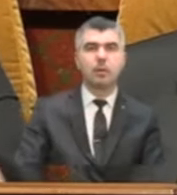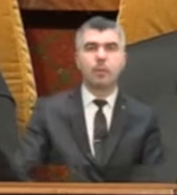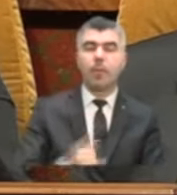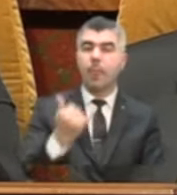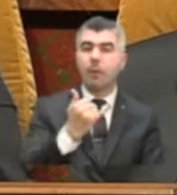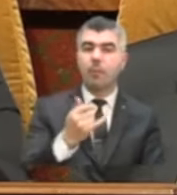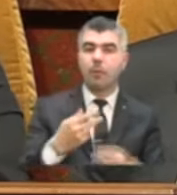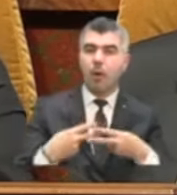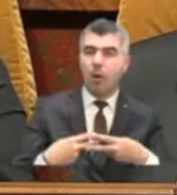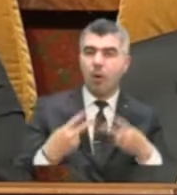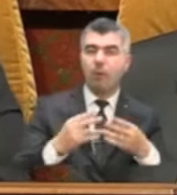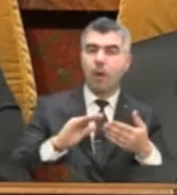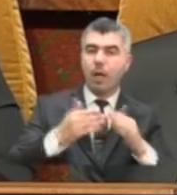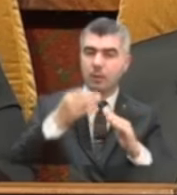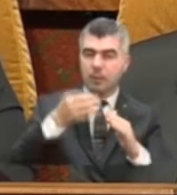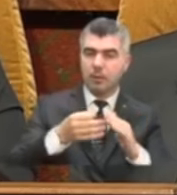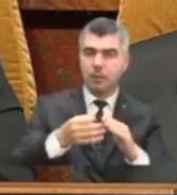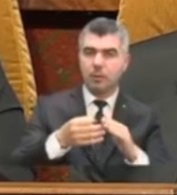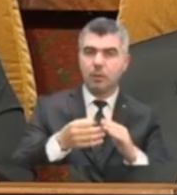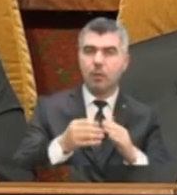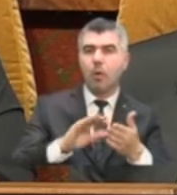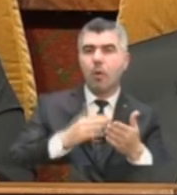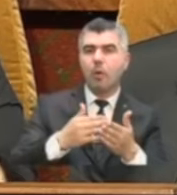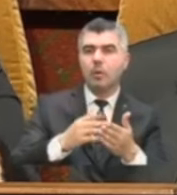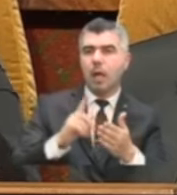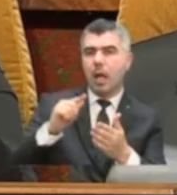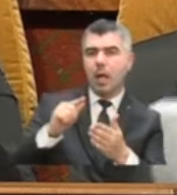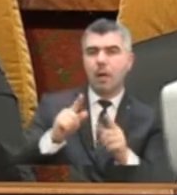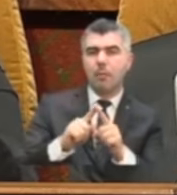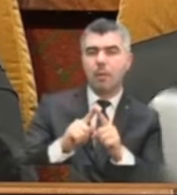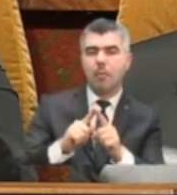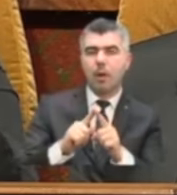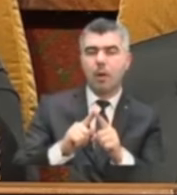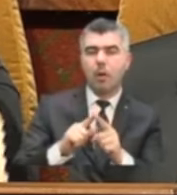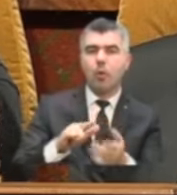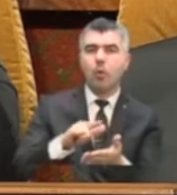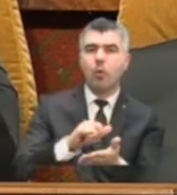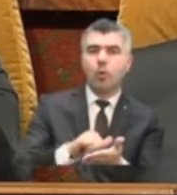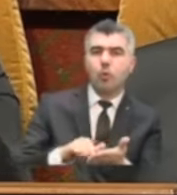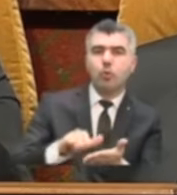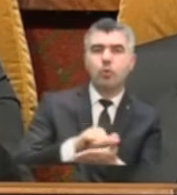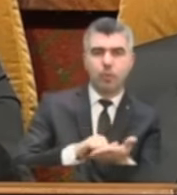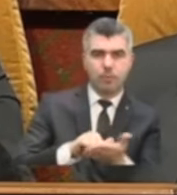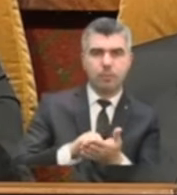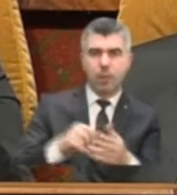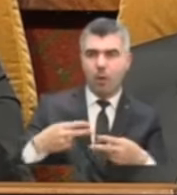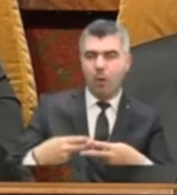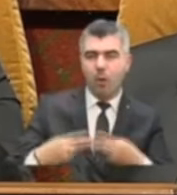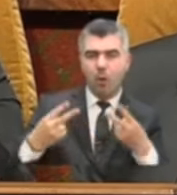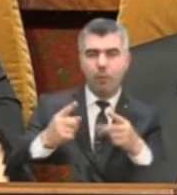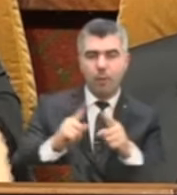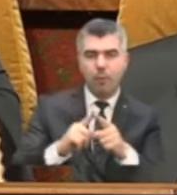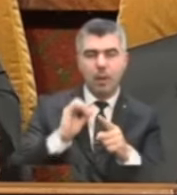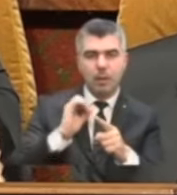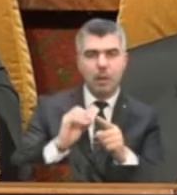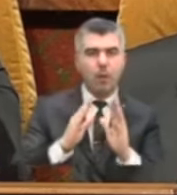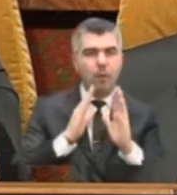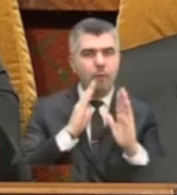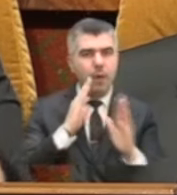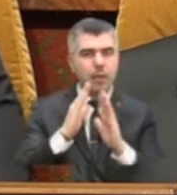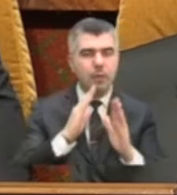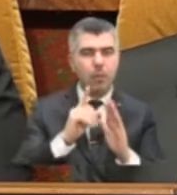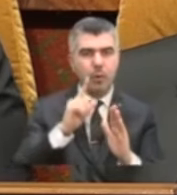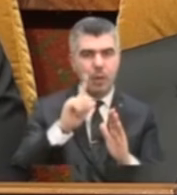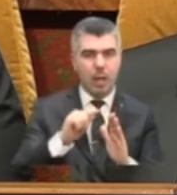الثورة الرقمية وعن تداعيات سلبية للمؤثرين مغاربة ينشطون في شبكات التواصل الاجتماعي والتي تشكل